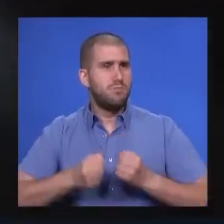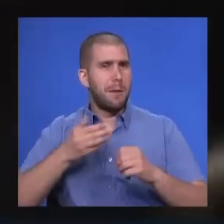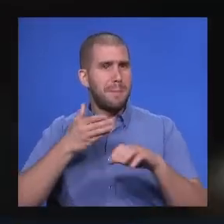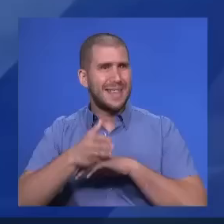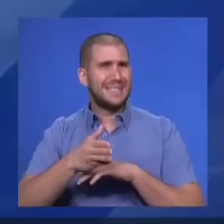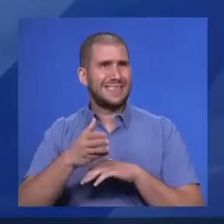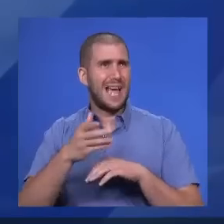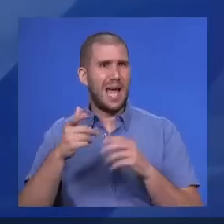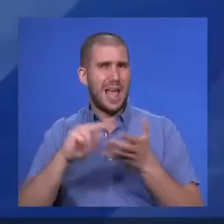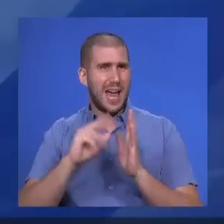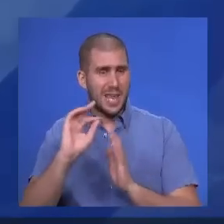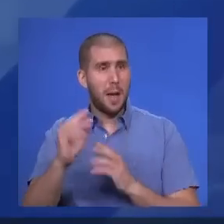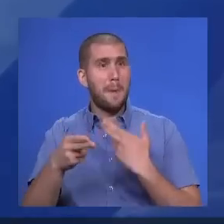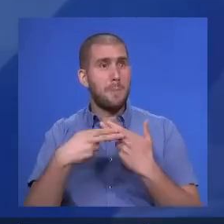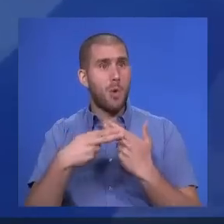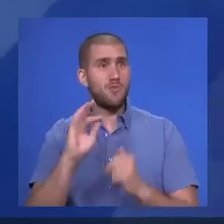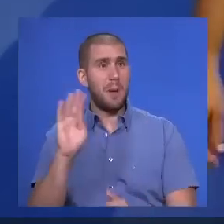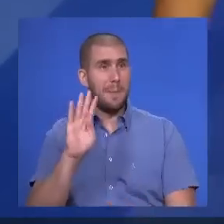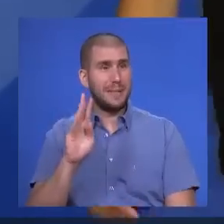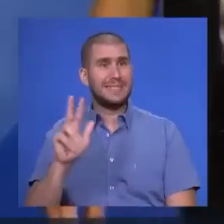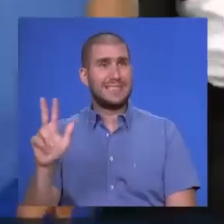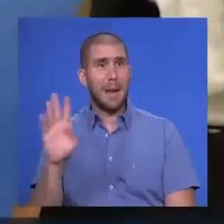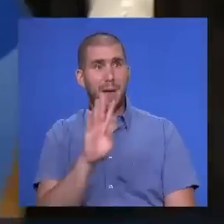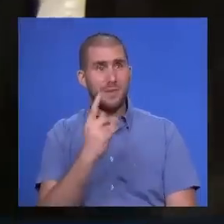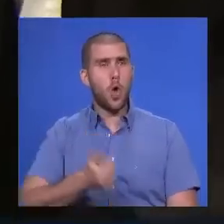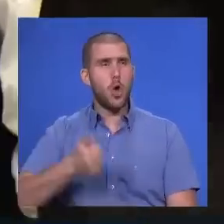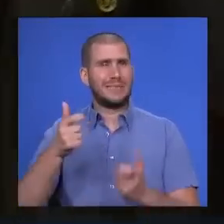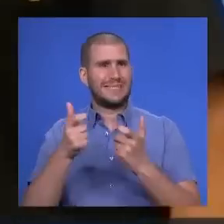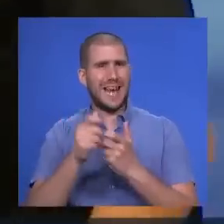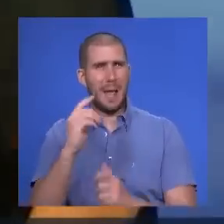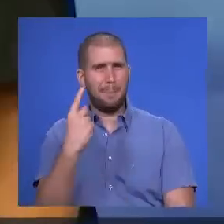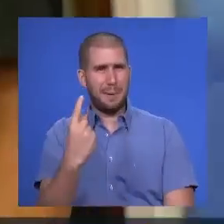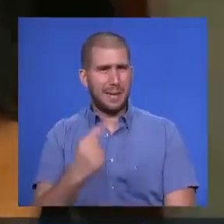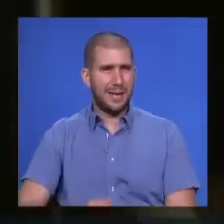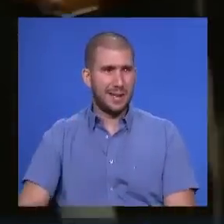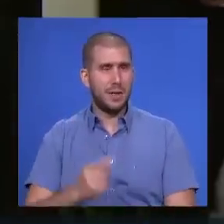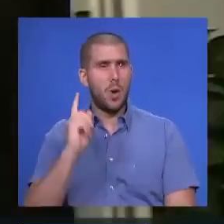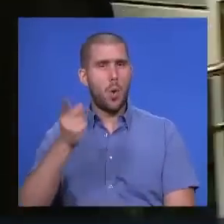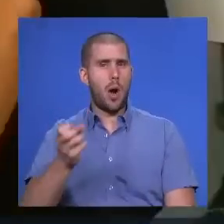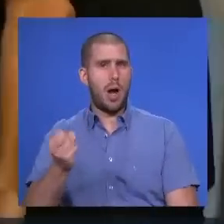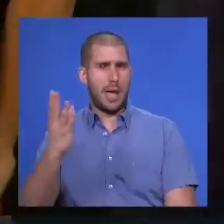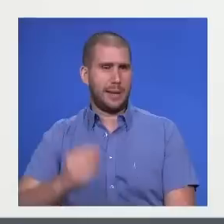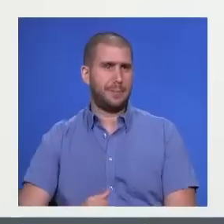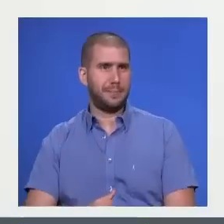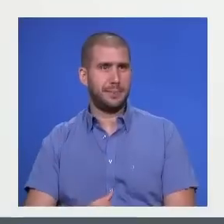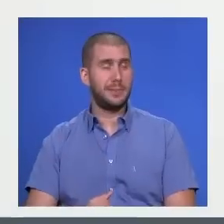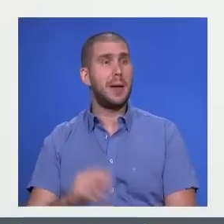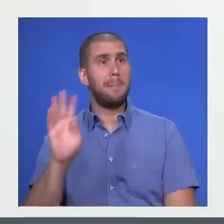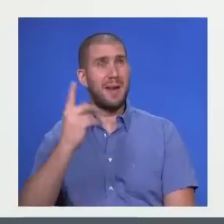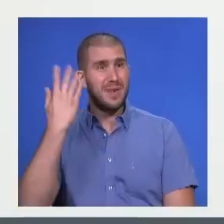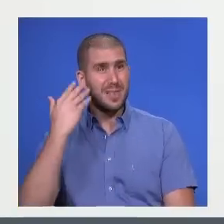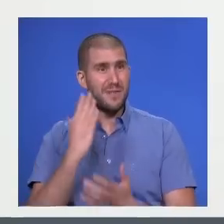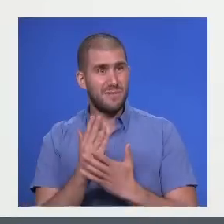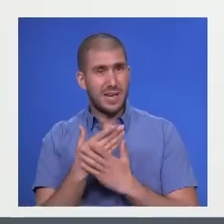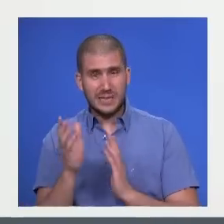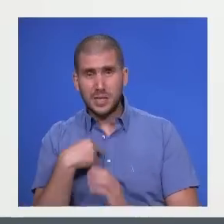ללשכתו. מקורבו של נתניהו צחי ברוורמן, ראש הסגל של נתניהו היום, הורה להרחיק אותו. ברוורמן שיצא,